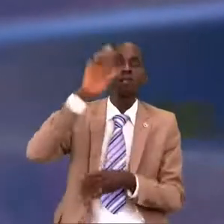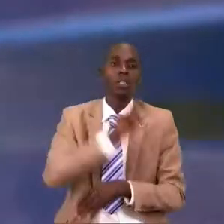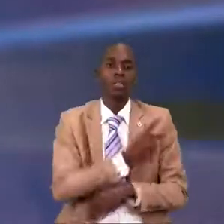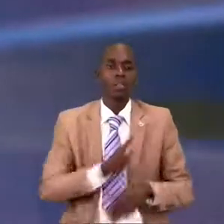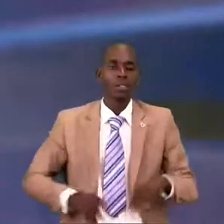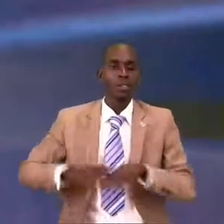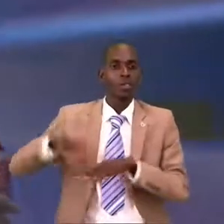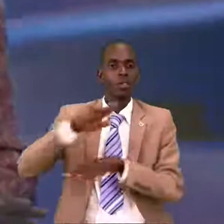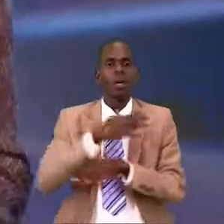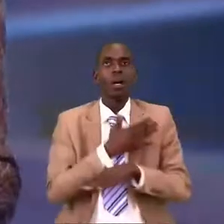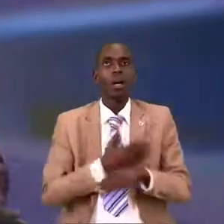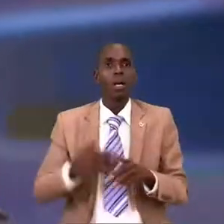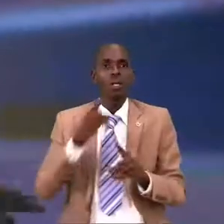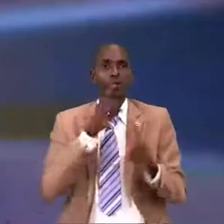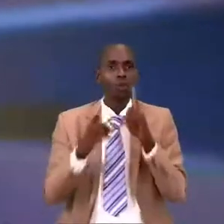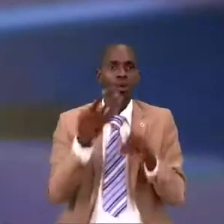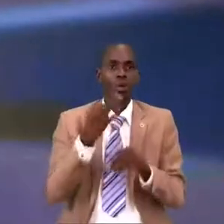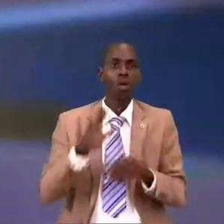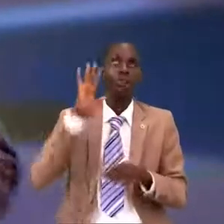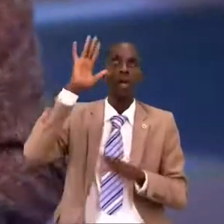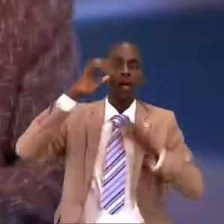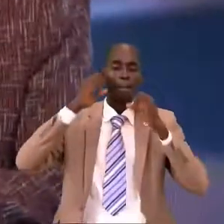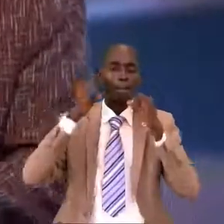Verset 12, pour faire connaître